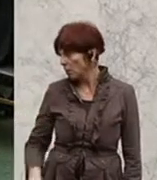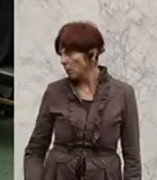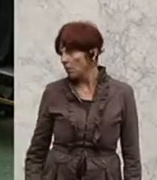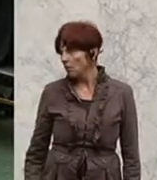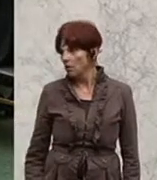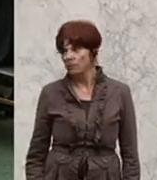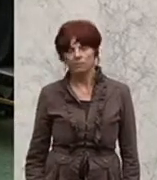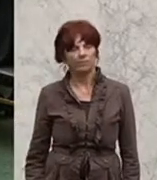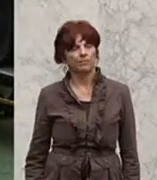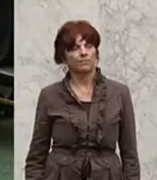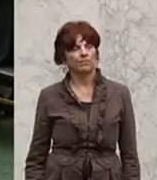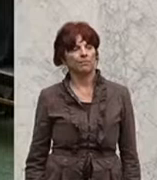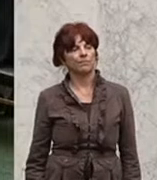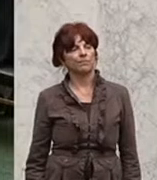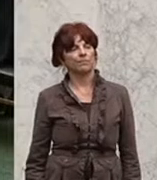Sozialdemokrat Walter Schopf.